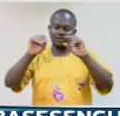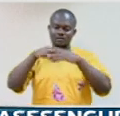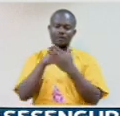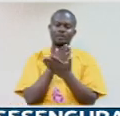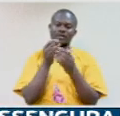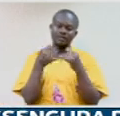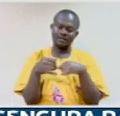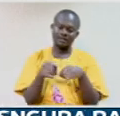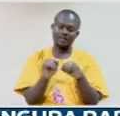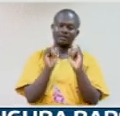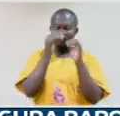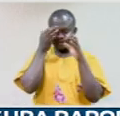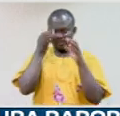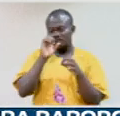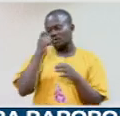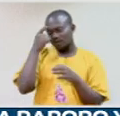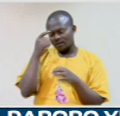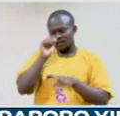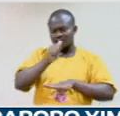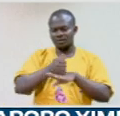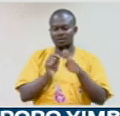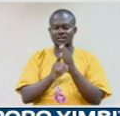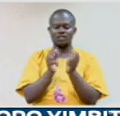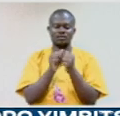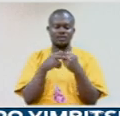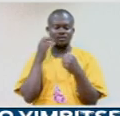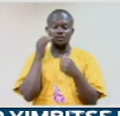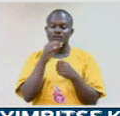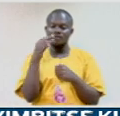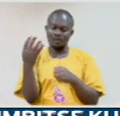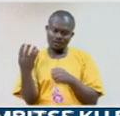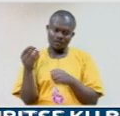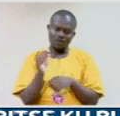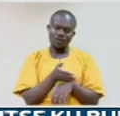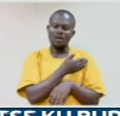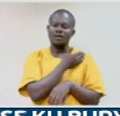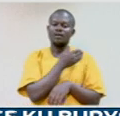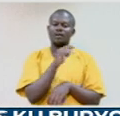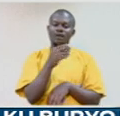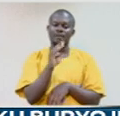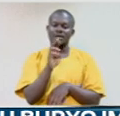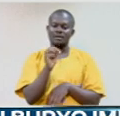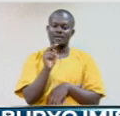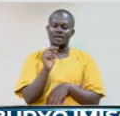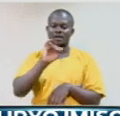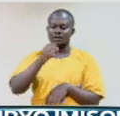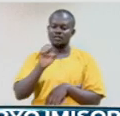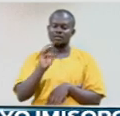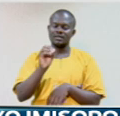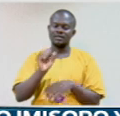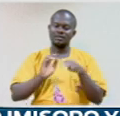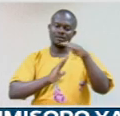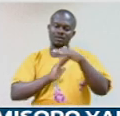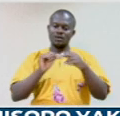hashyirwa mu bikorwa icyemezo guverinoma yari yafashe ku itariki 17 z'ukwa kane cyo kuvanaho Prefet Habyarimana Jean Baptiste